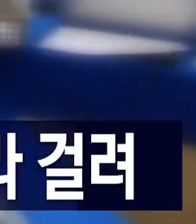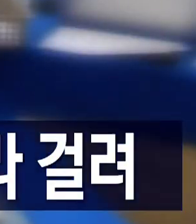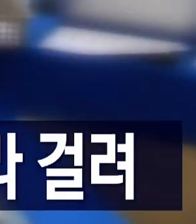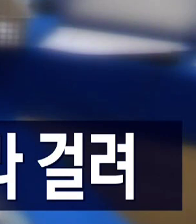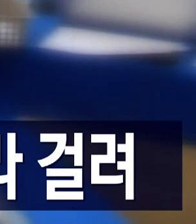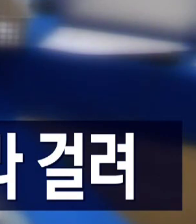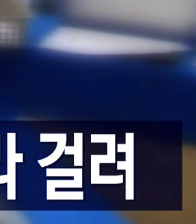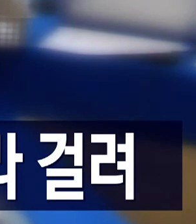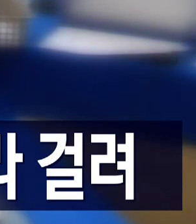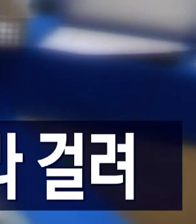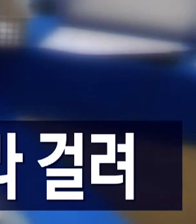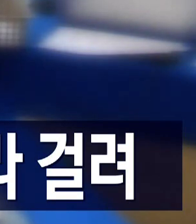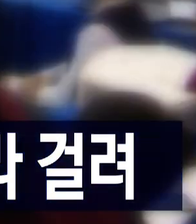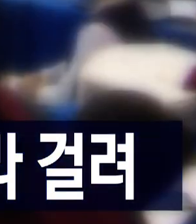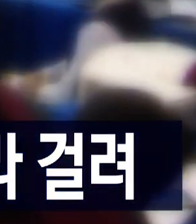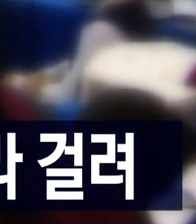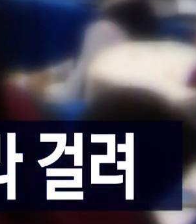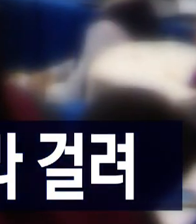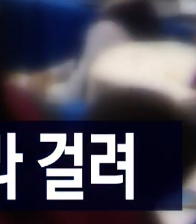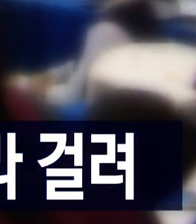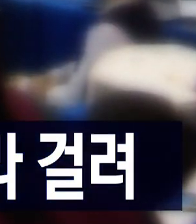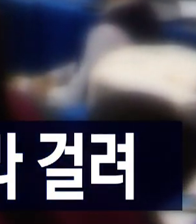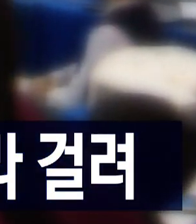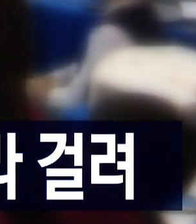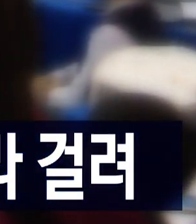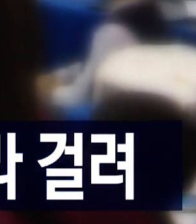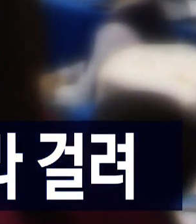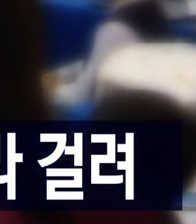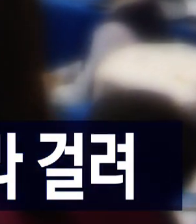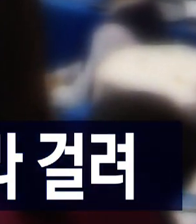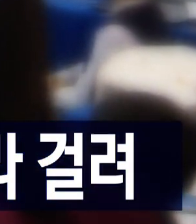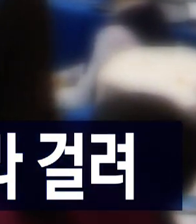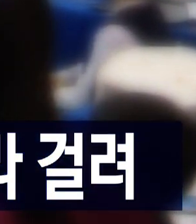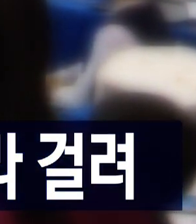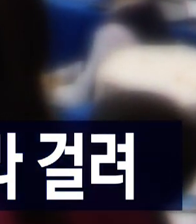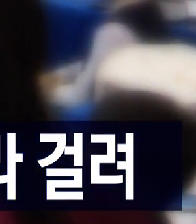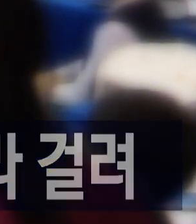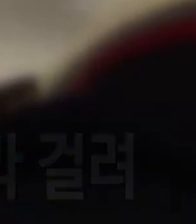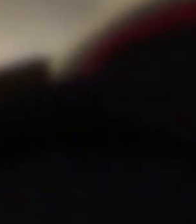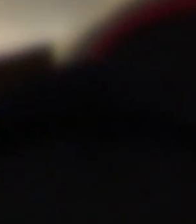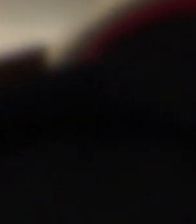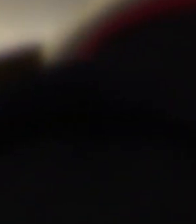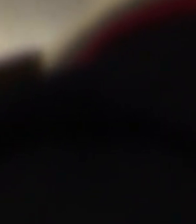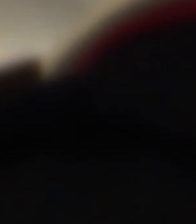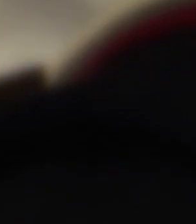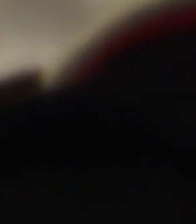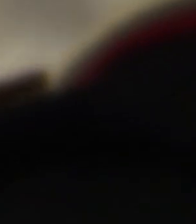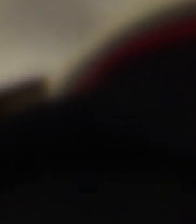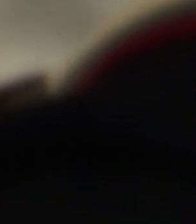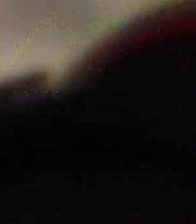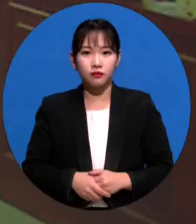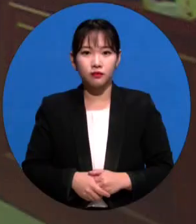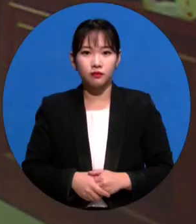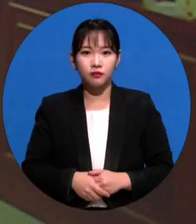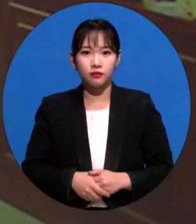최근 체험학습을 다녀온 목포지역 초중학교 학생들이 독감에 잇따라 걸려 교육당국이 긴장하고 있습니다.